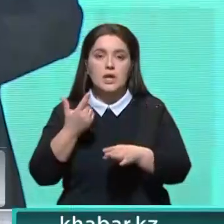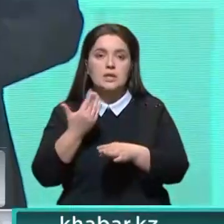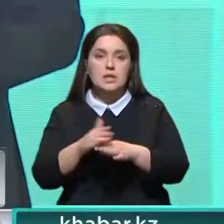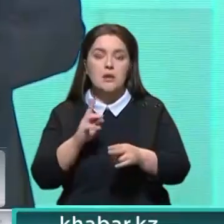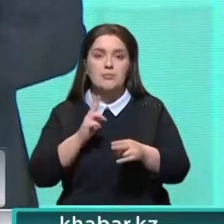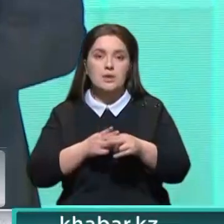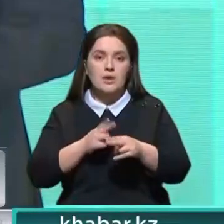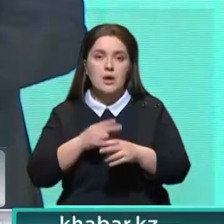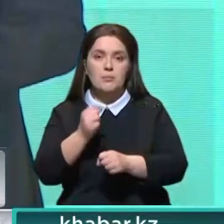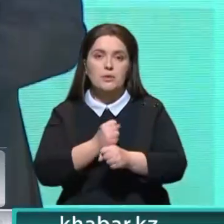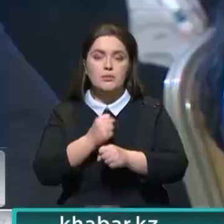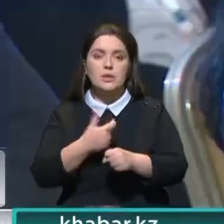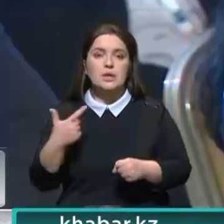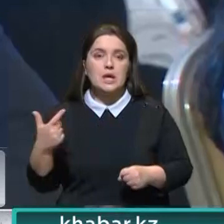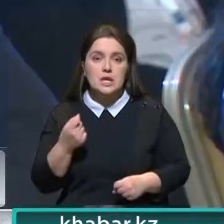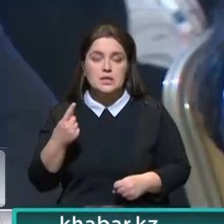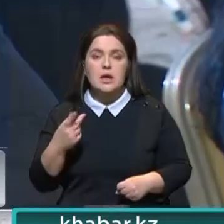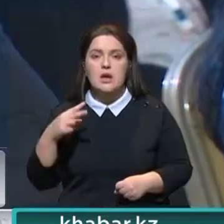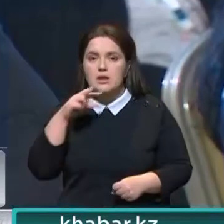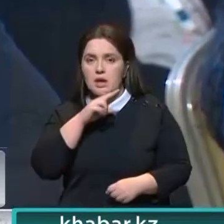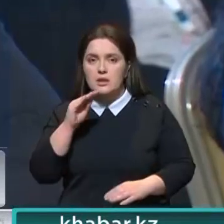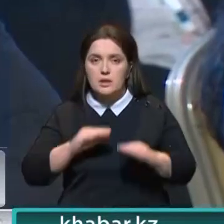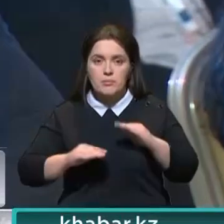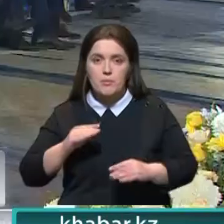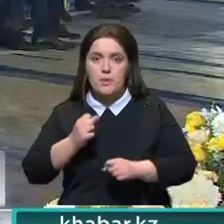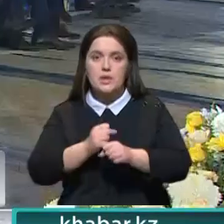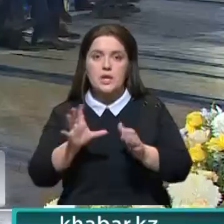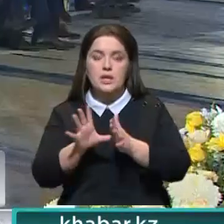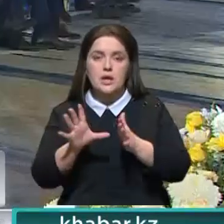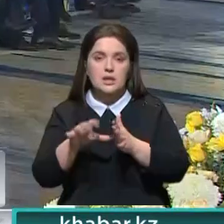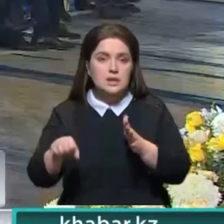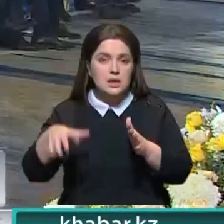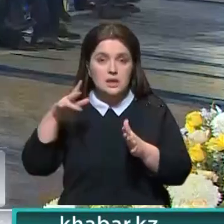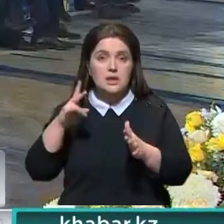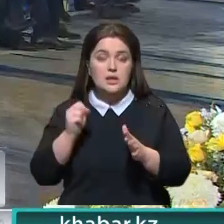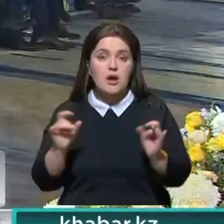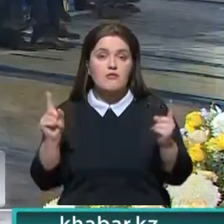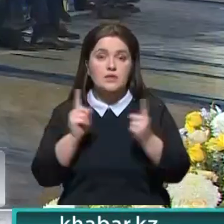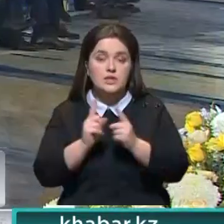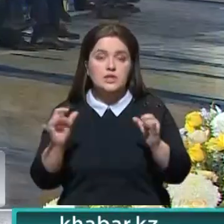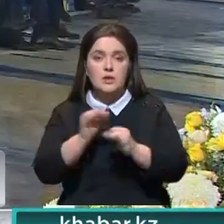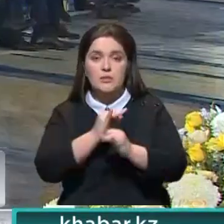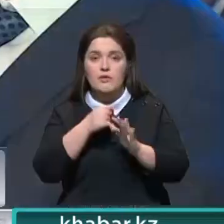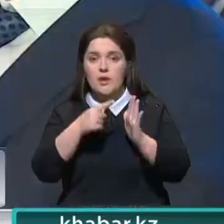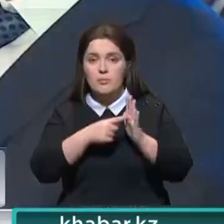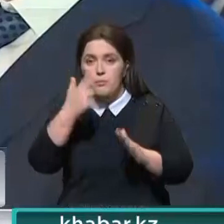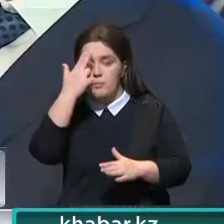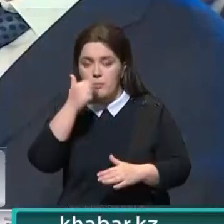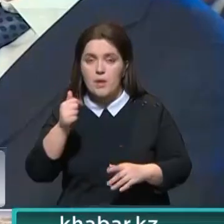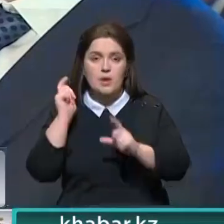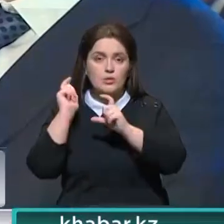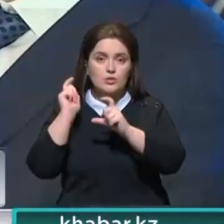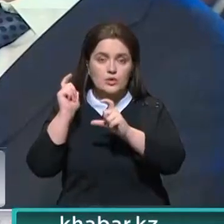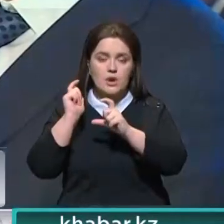нескольких отраслях – металлургии, переработке газа, ядерной медицине и производстве электроэнергии. На встрече обсуждали вопросы адаптации